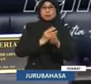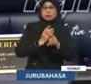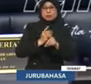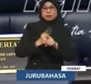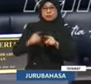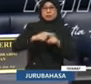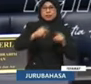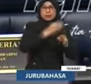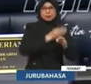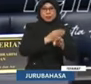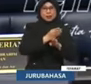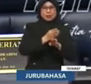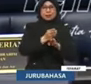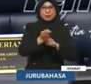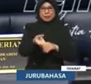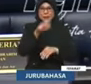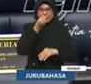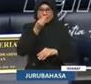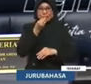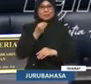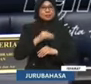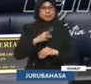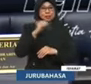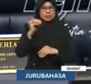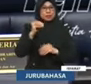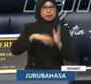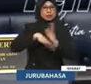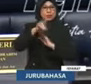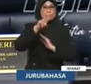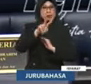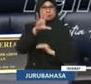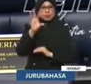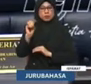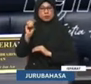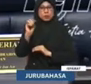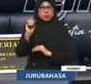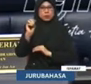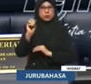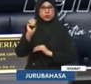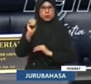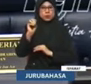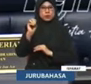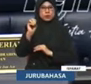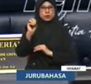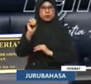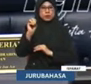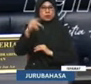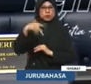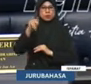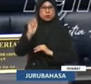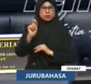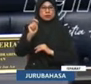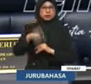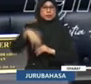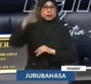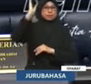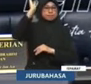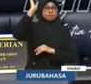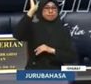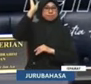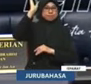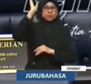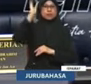sektor Agro makanan Selain itu lebih pada 250 paket pocketalk Sharing Session